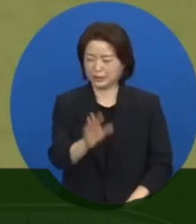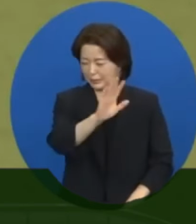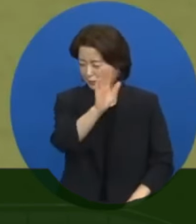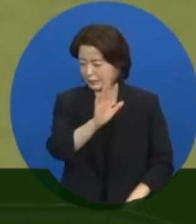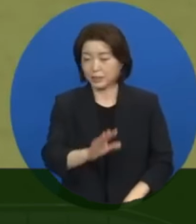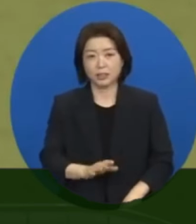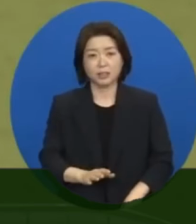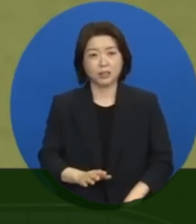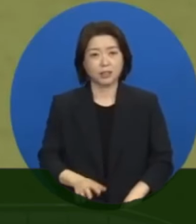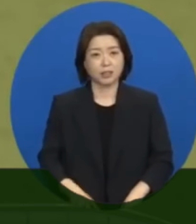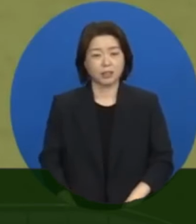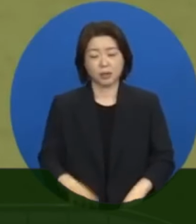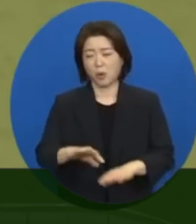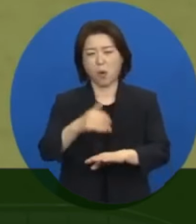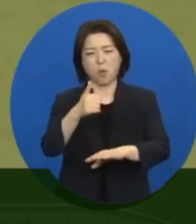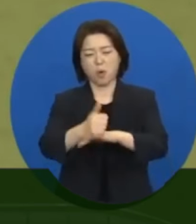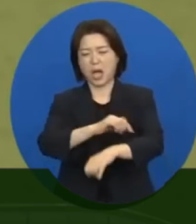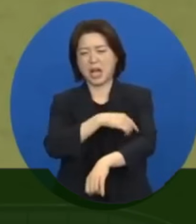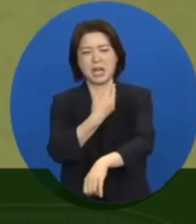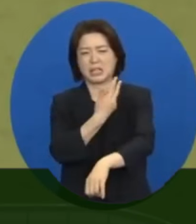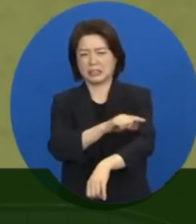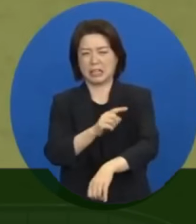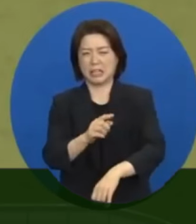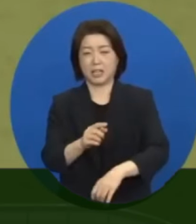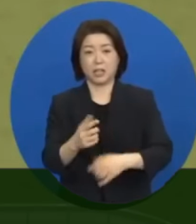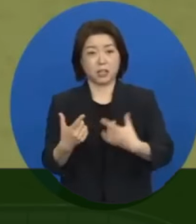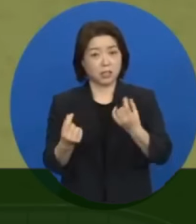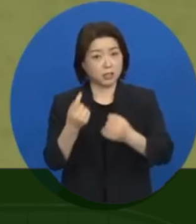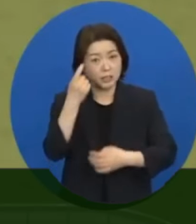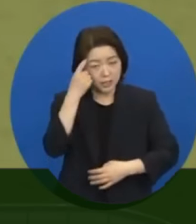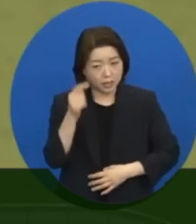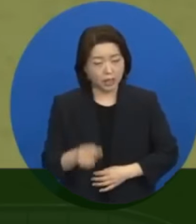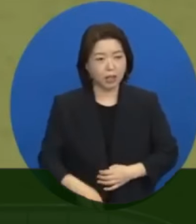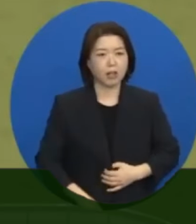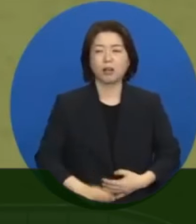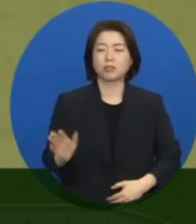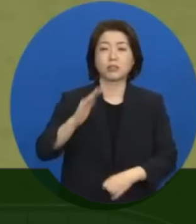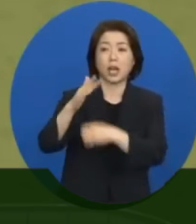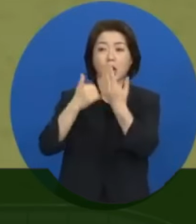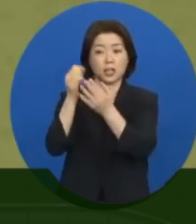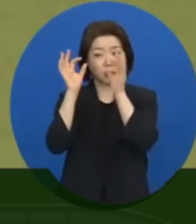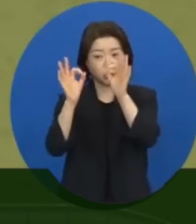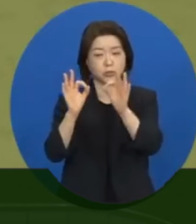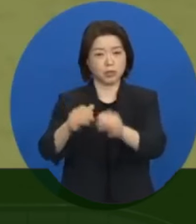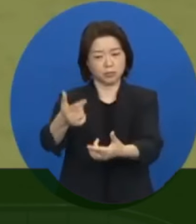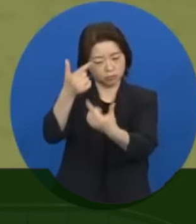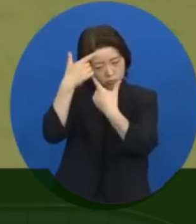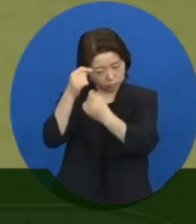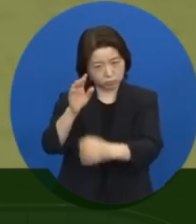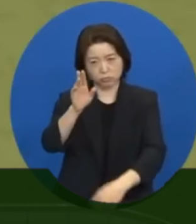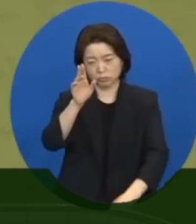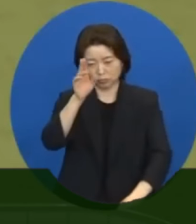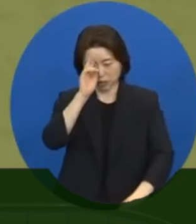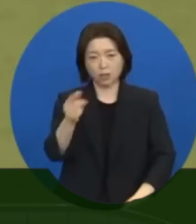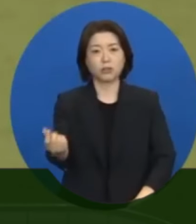있습니다 그러니까 볼 것도 없습니다는 그 조건이 사실은 하나님 보시기에는 딱 맞는 조건이에요 아니